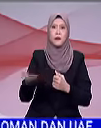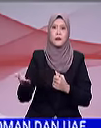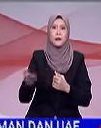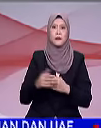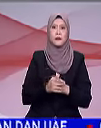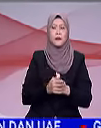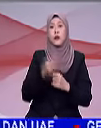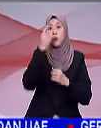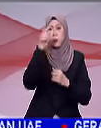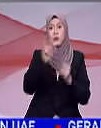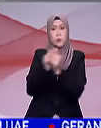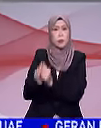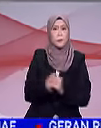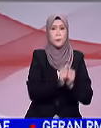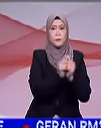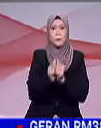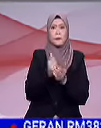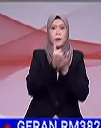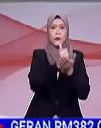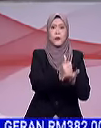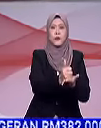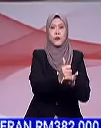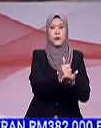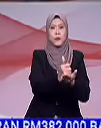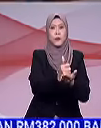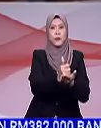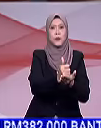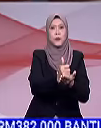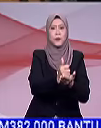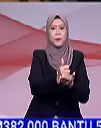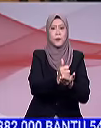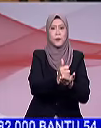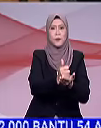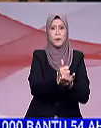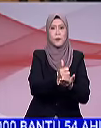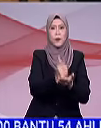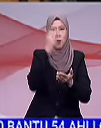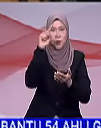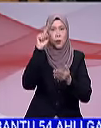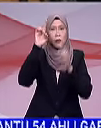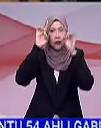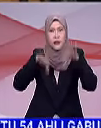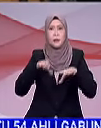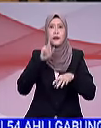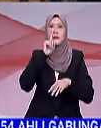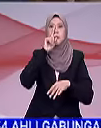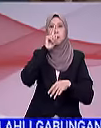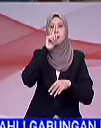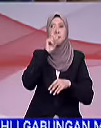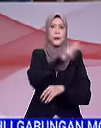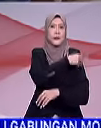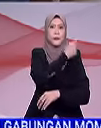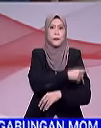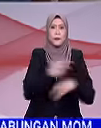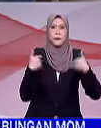keperluan sebagainya untuk sama Samalah kita bantu untuk memperlambat tumbuhnya jaringan di jaga kesehatan